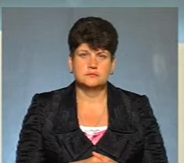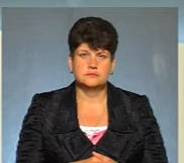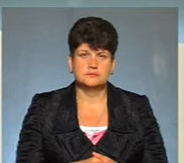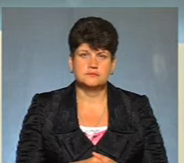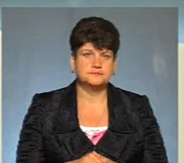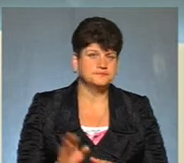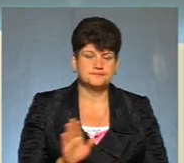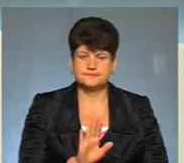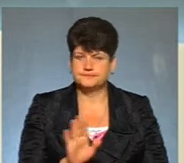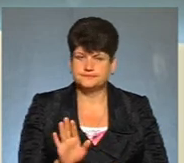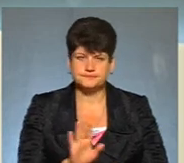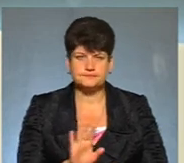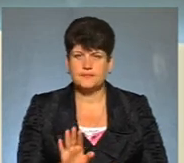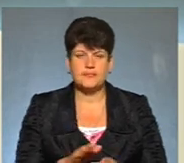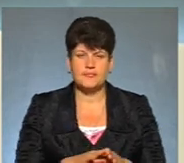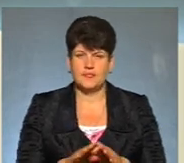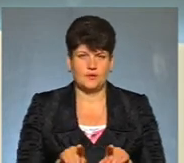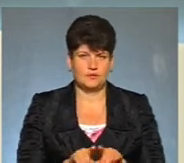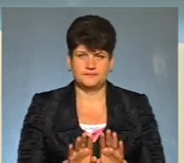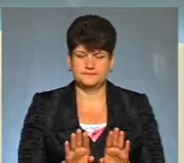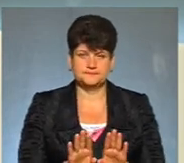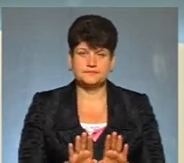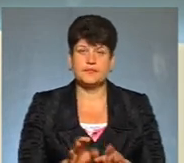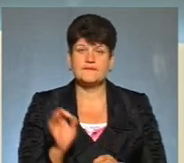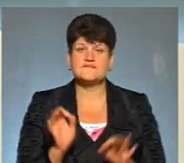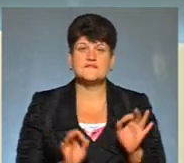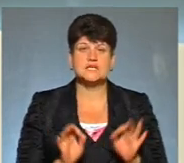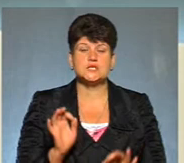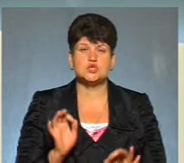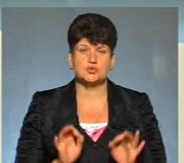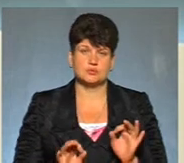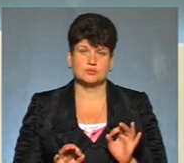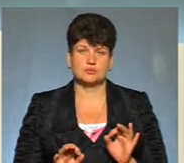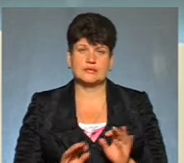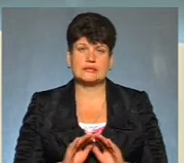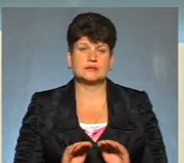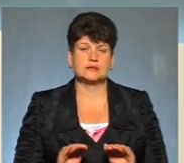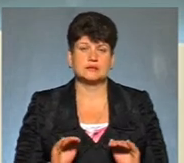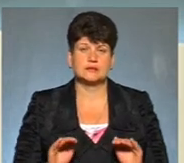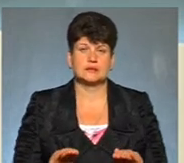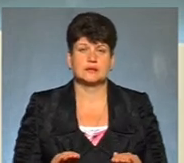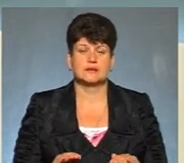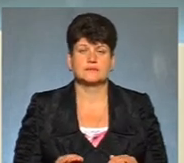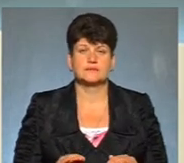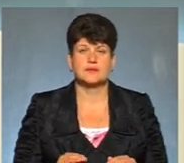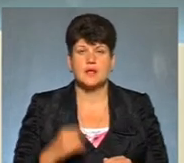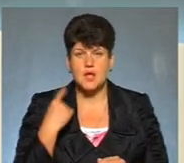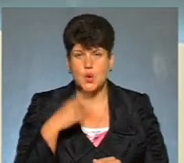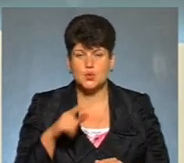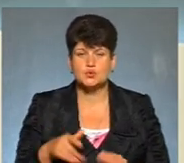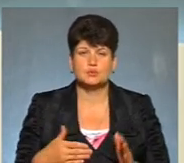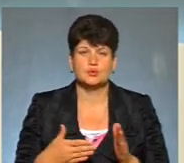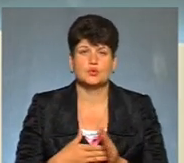не зовсім в однаковій, але те, що відсоток дітей та осіб до